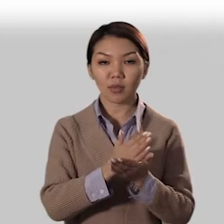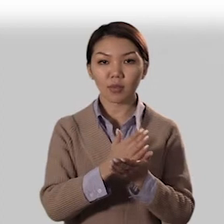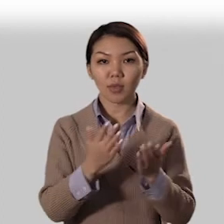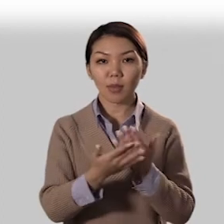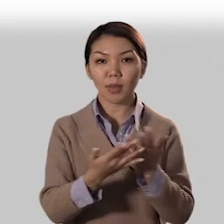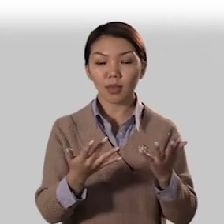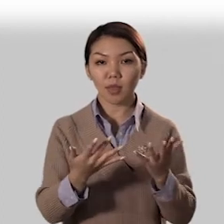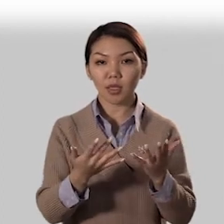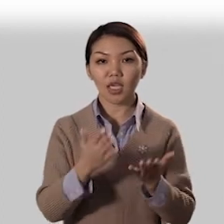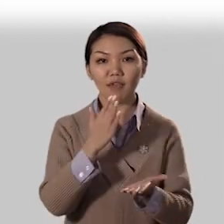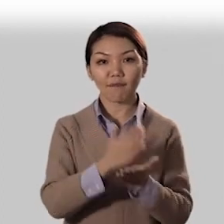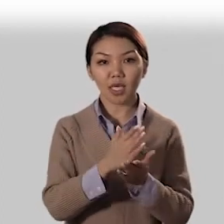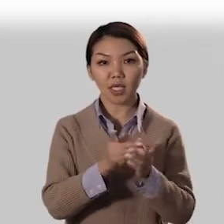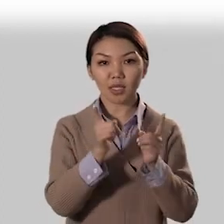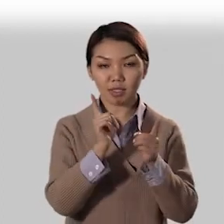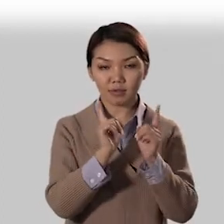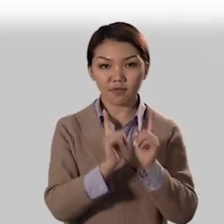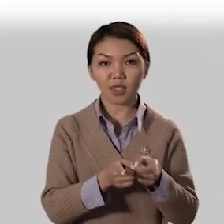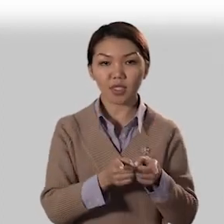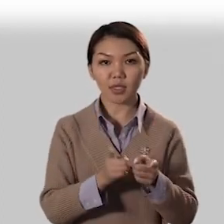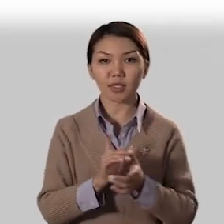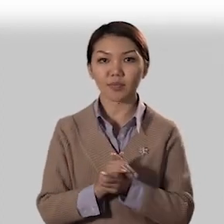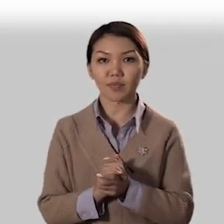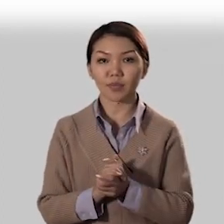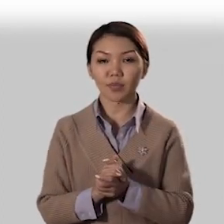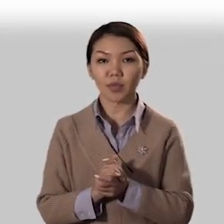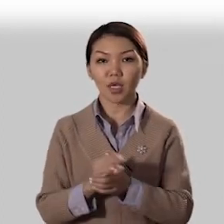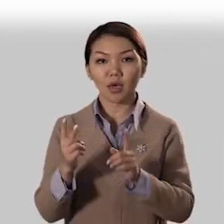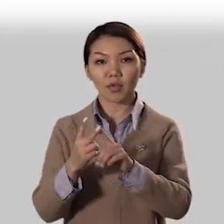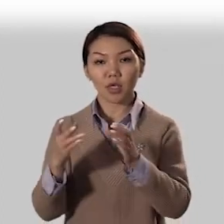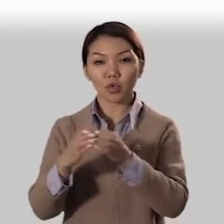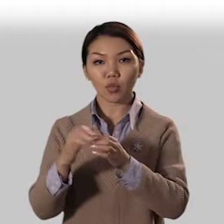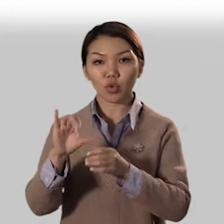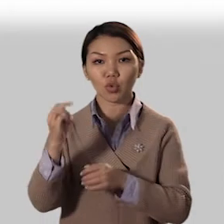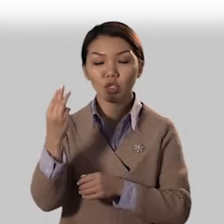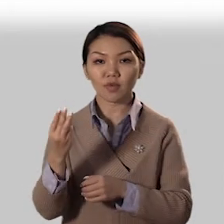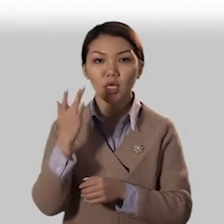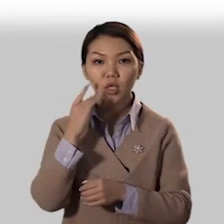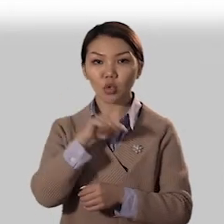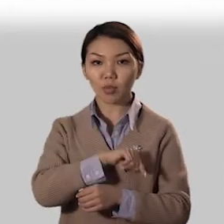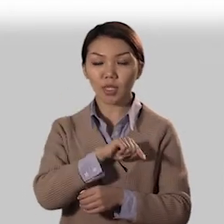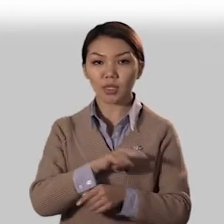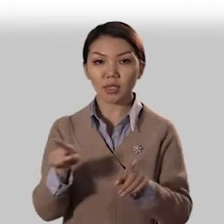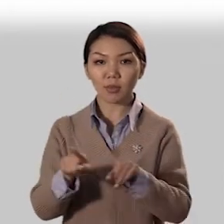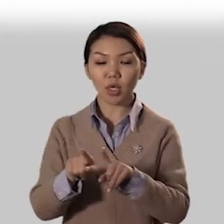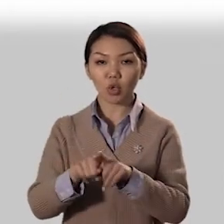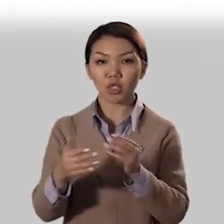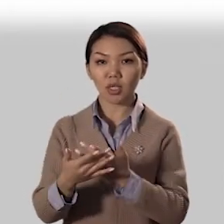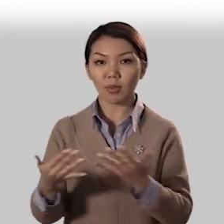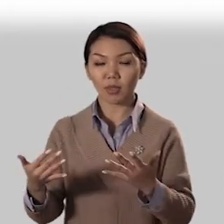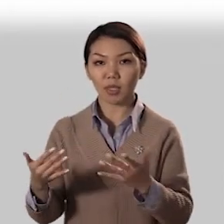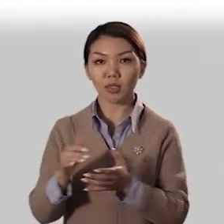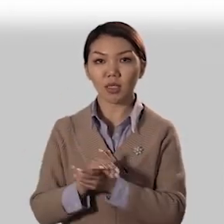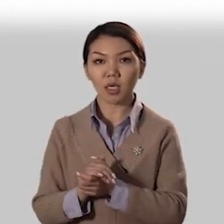явление действительности существительные которые обозначают признак как предмет и